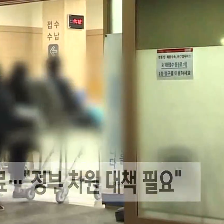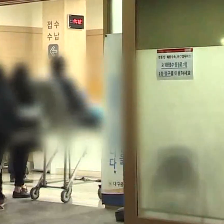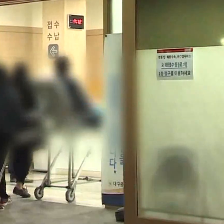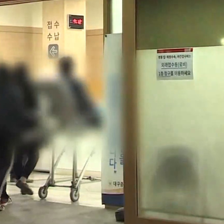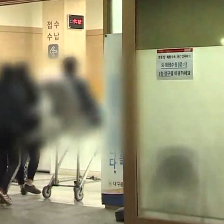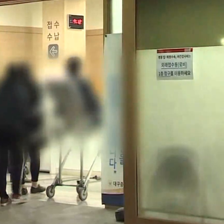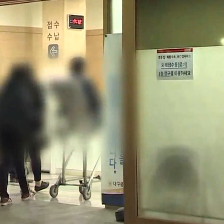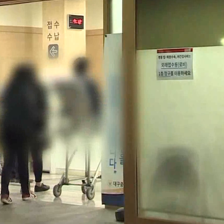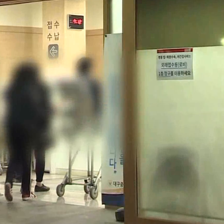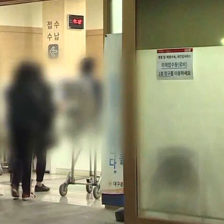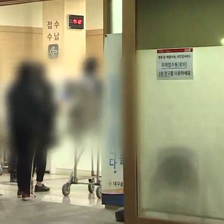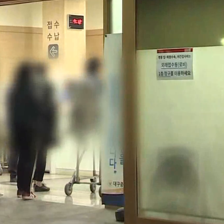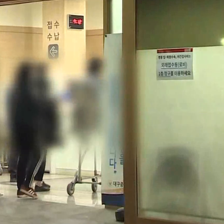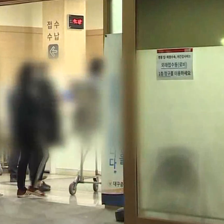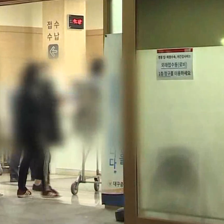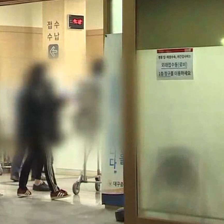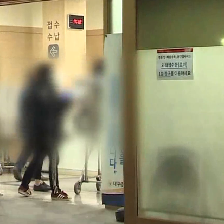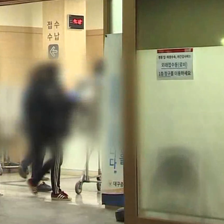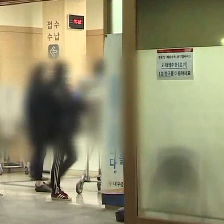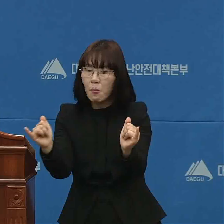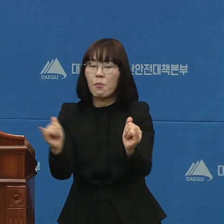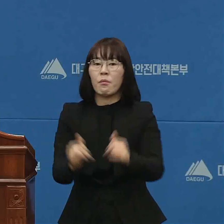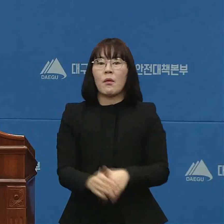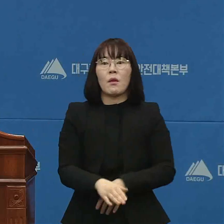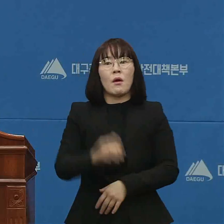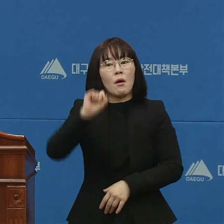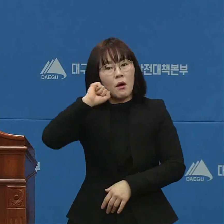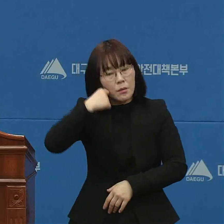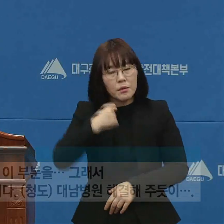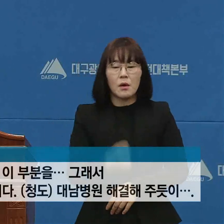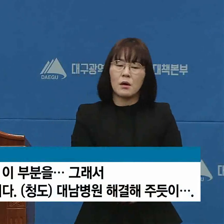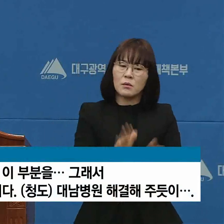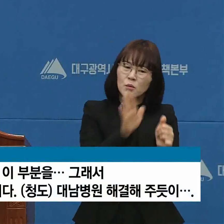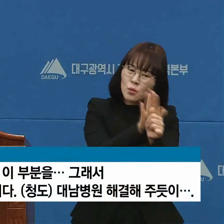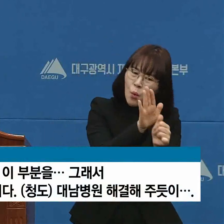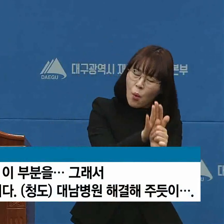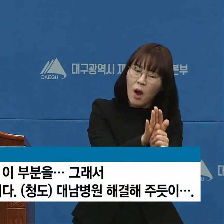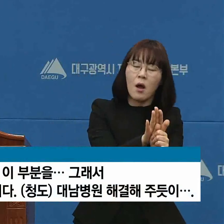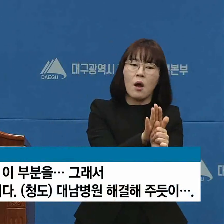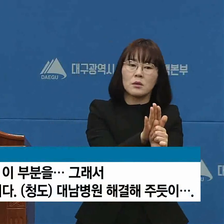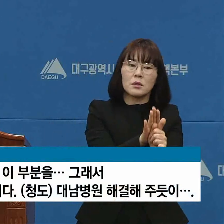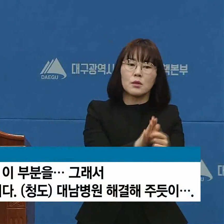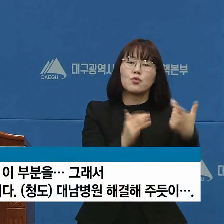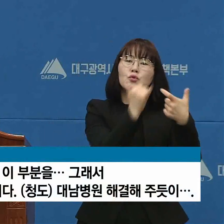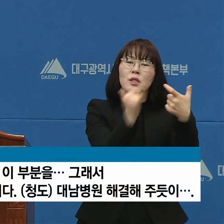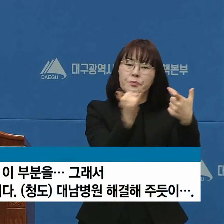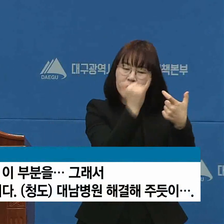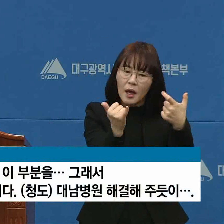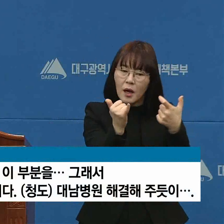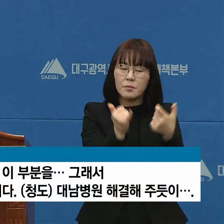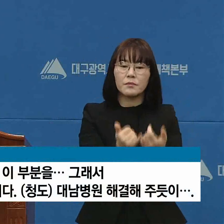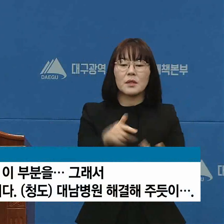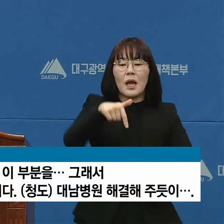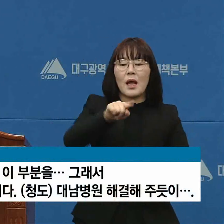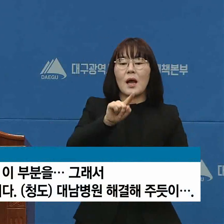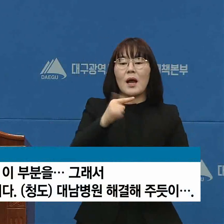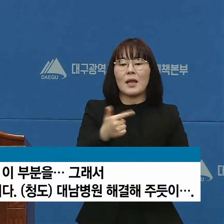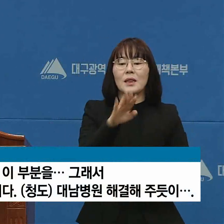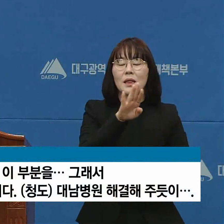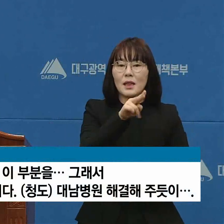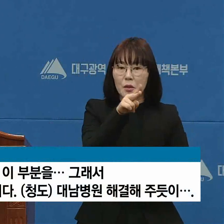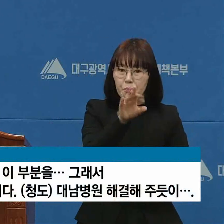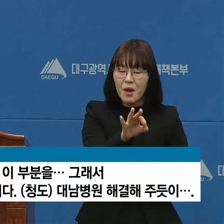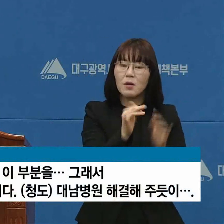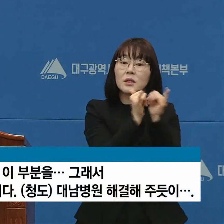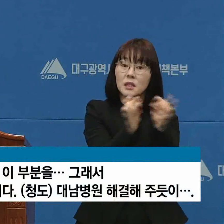해결하기란 사실상 불가능하다는 겁니다. 간병사 60명이 정도가 필요합니다. 그런데